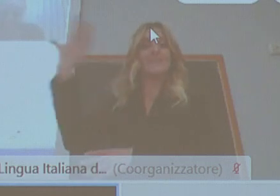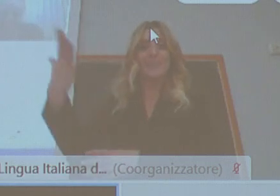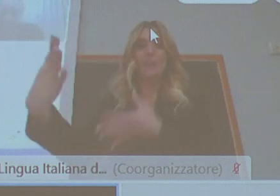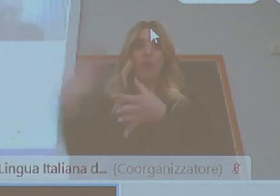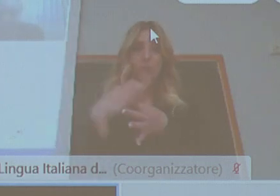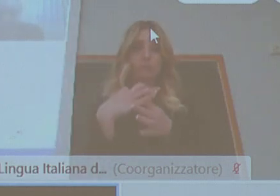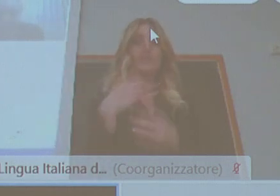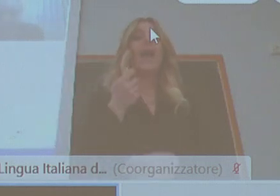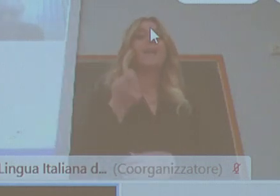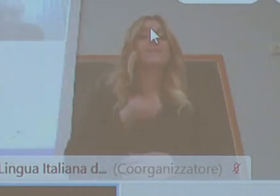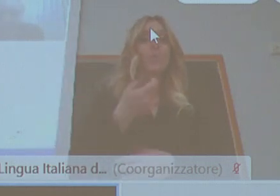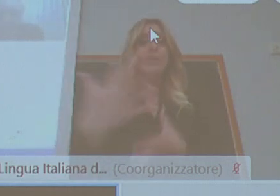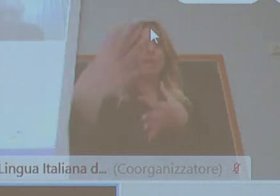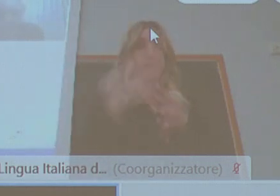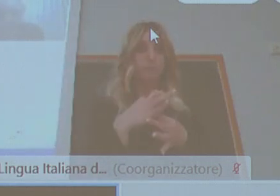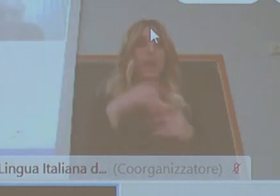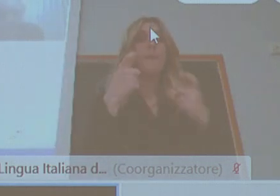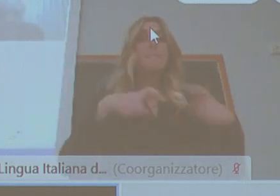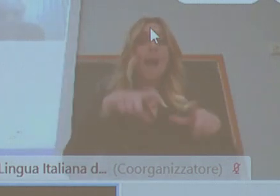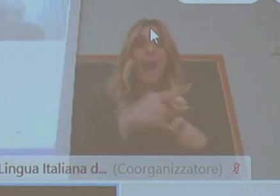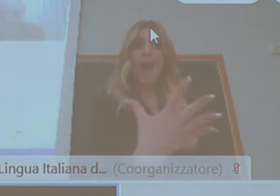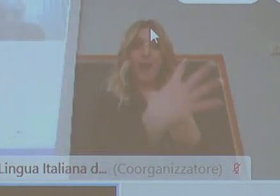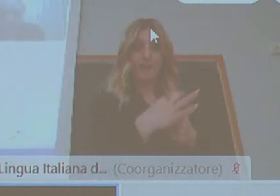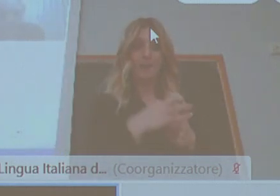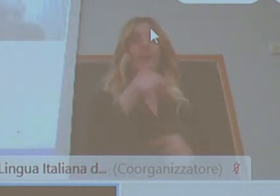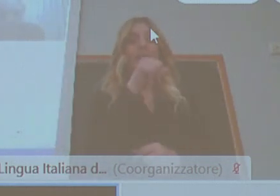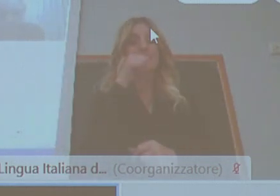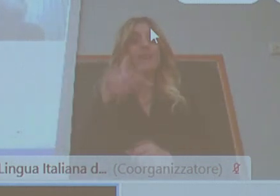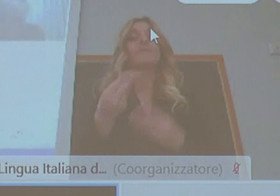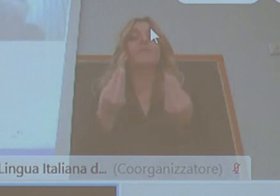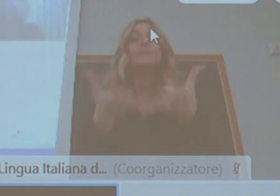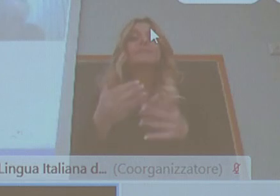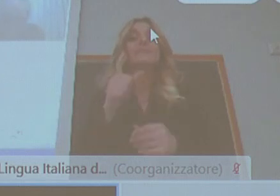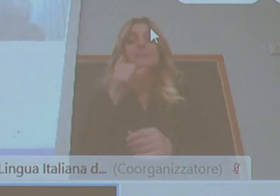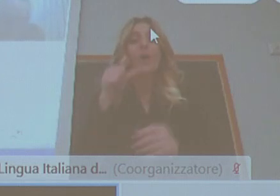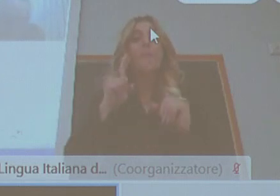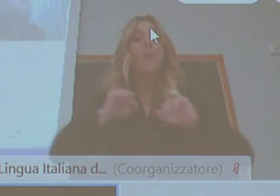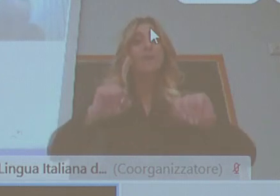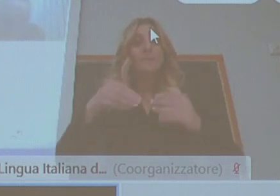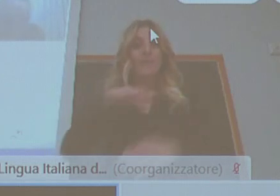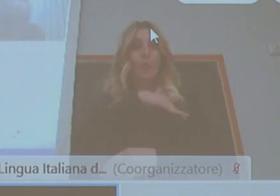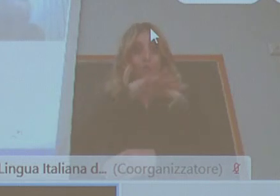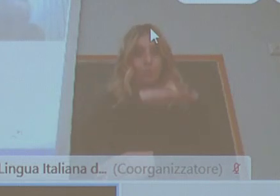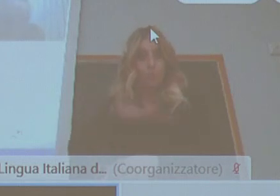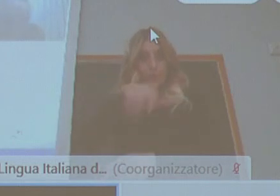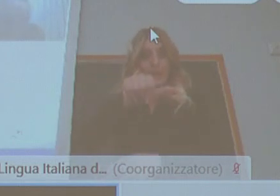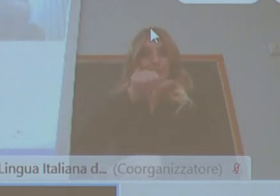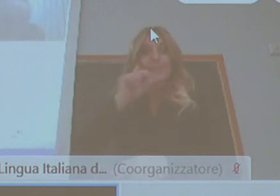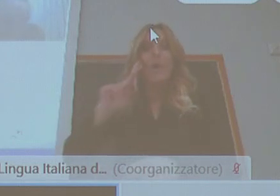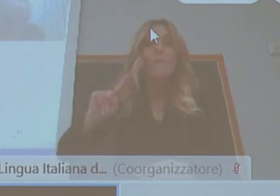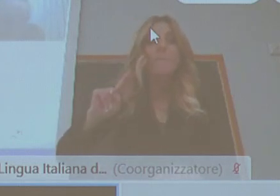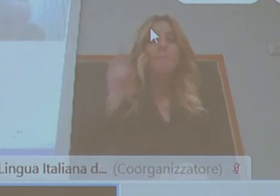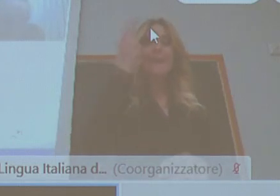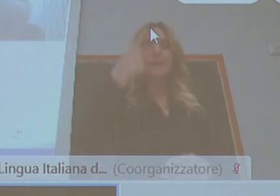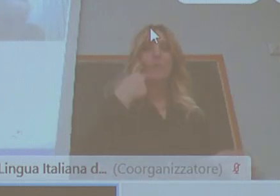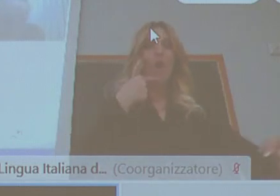banche e via dicendo, dando la possibilità ai nostri studenti di fare i loro primi colloqui di